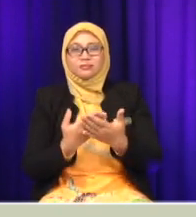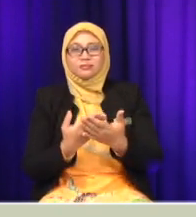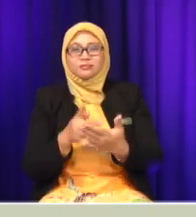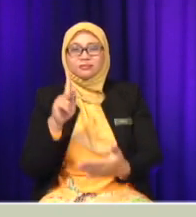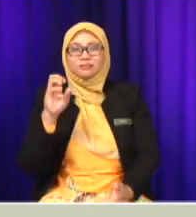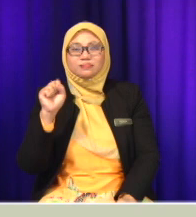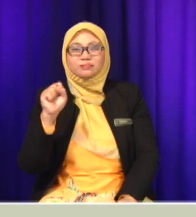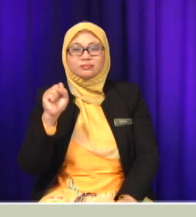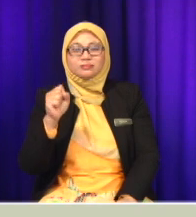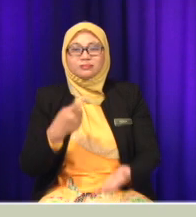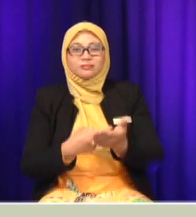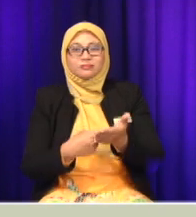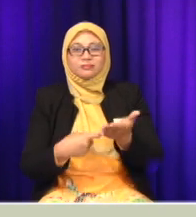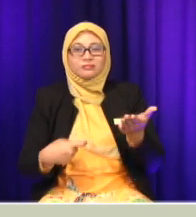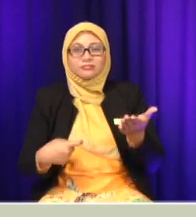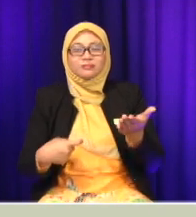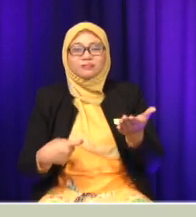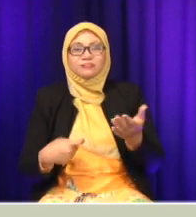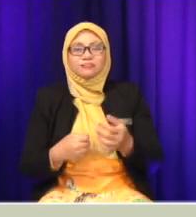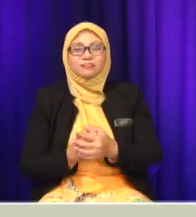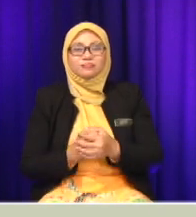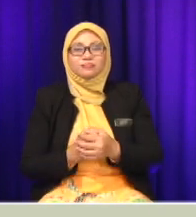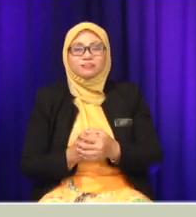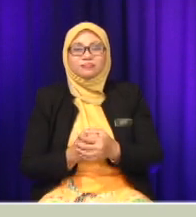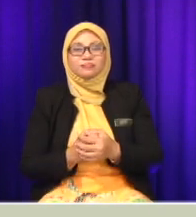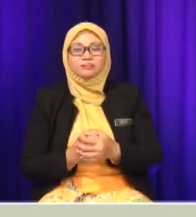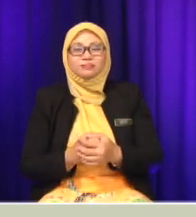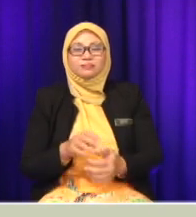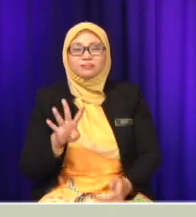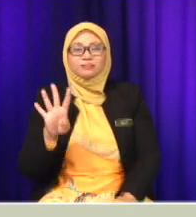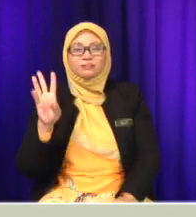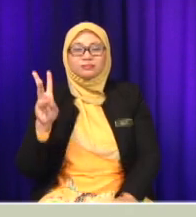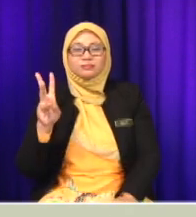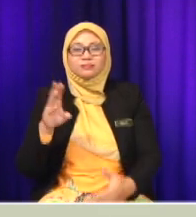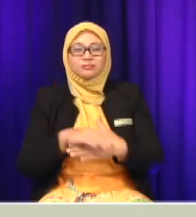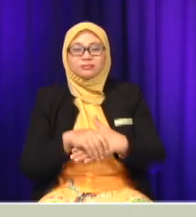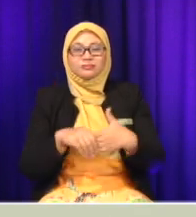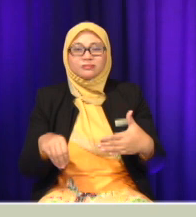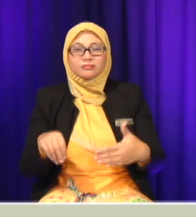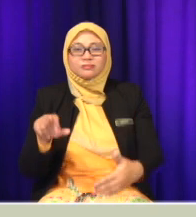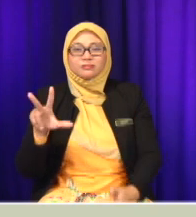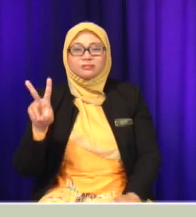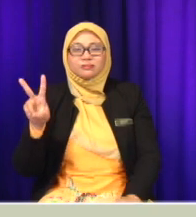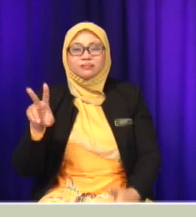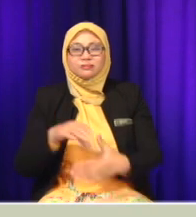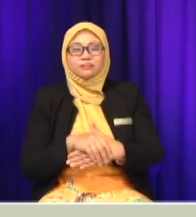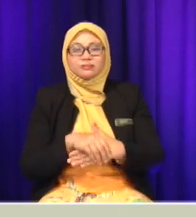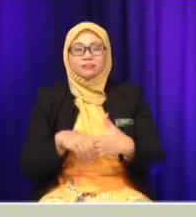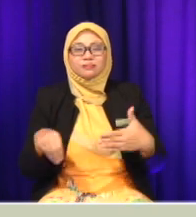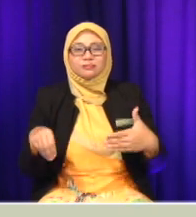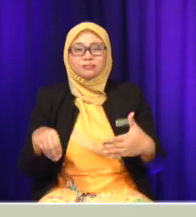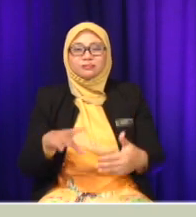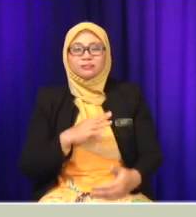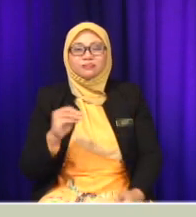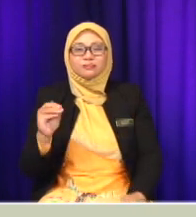di tunjukkan dalam Jud berikut a sesondol R46 set injab r32 set gelang omboh r38 dan